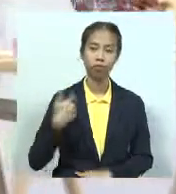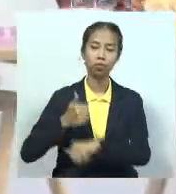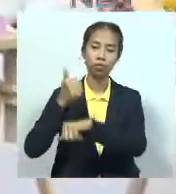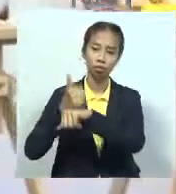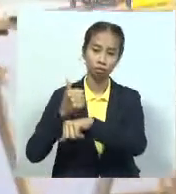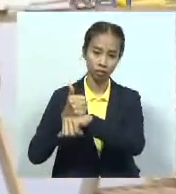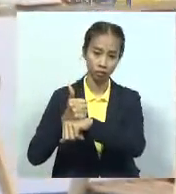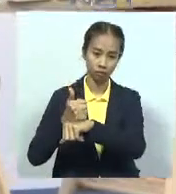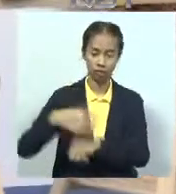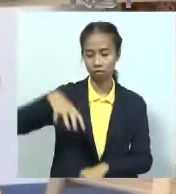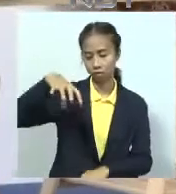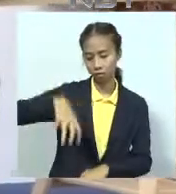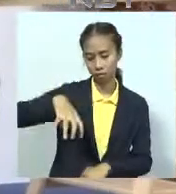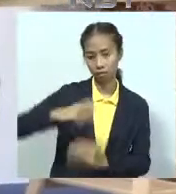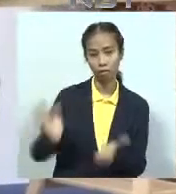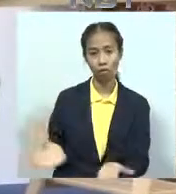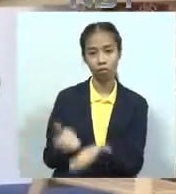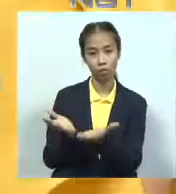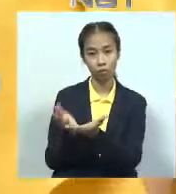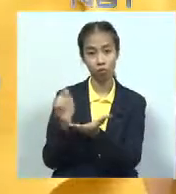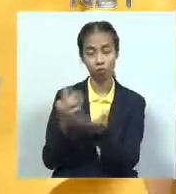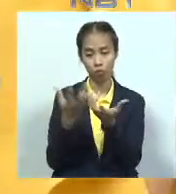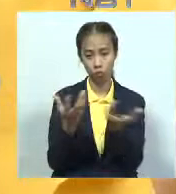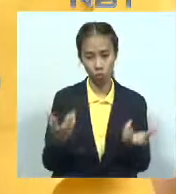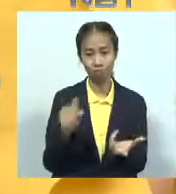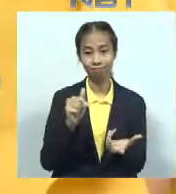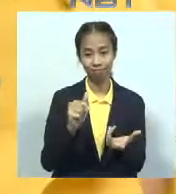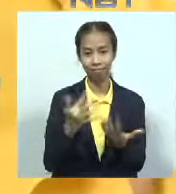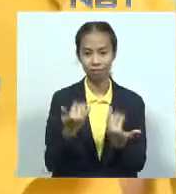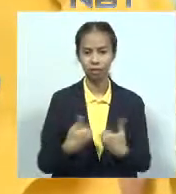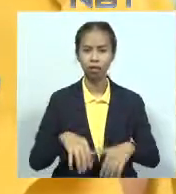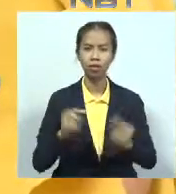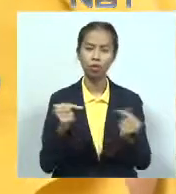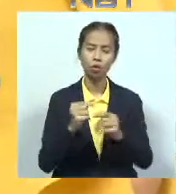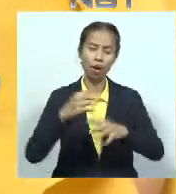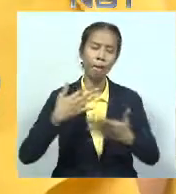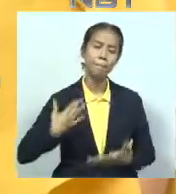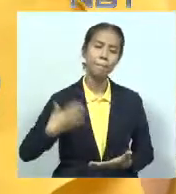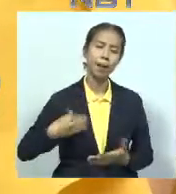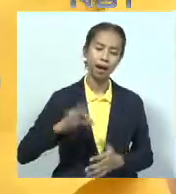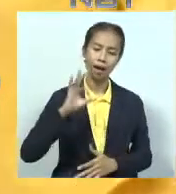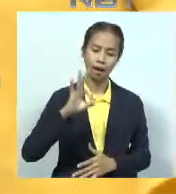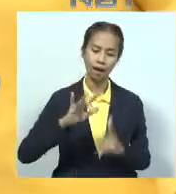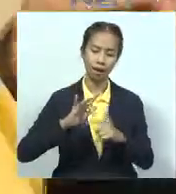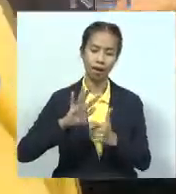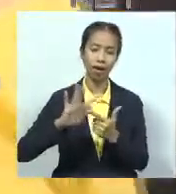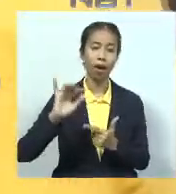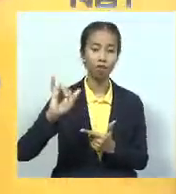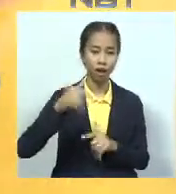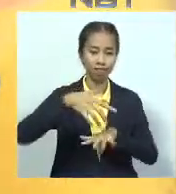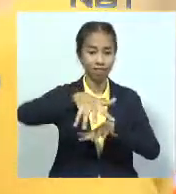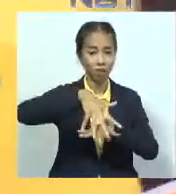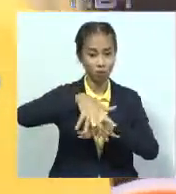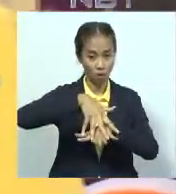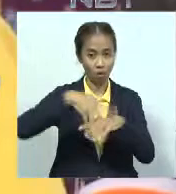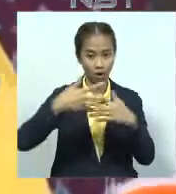การศูนย์ส่งเสริมศิลปาชีพระหว่างประเทศประชาสัมพันธ์การจัดงานฝ้ายทอใจครั้งที่12ซึ่งนายกรัฐมนตรีได้ล